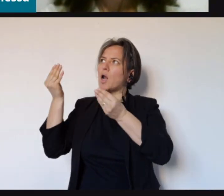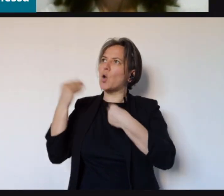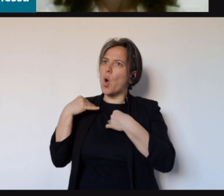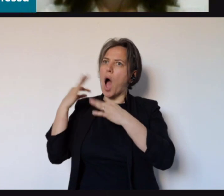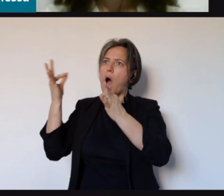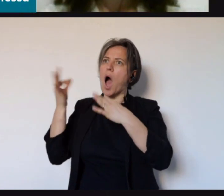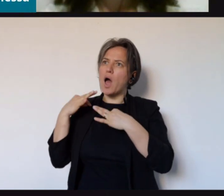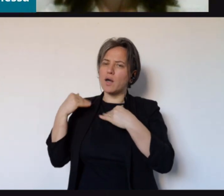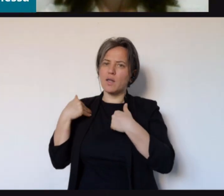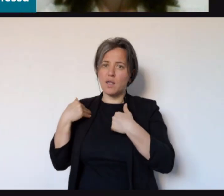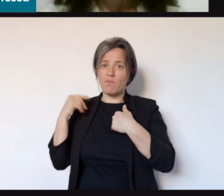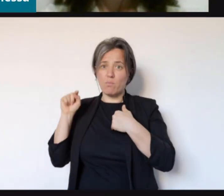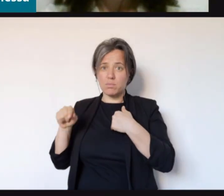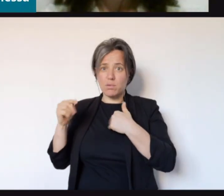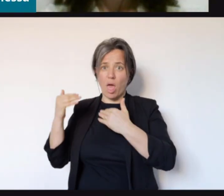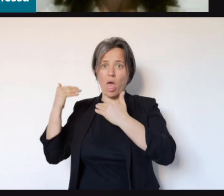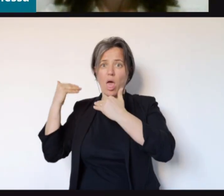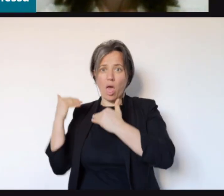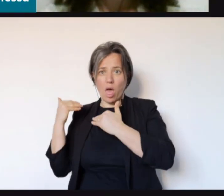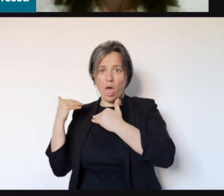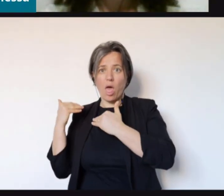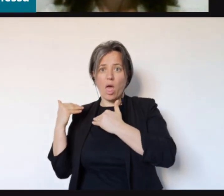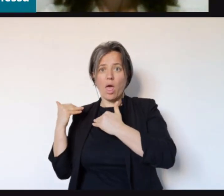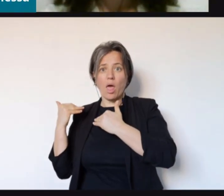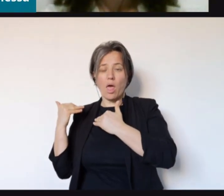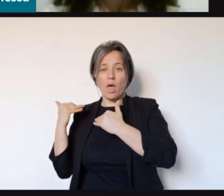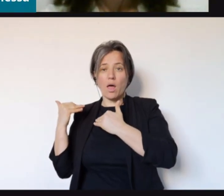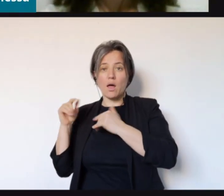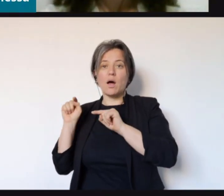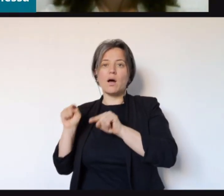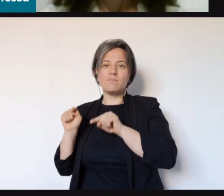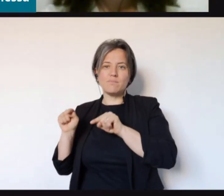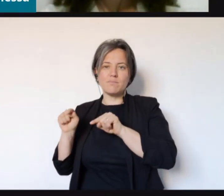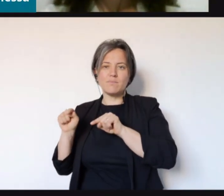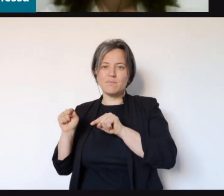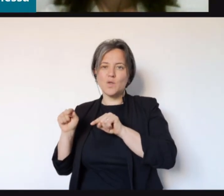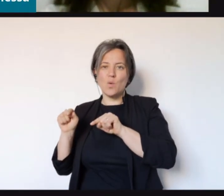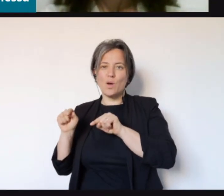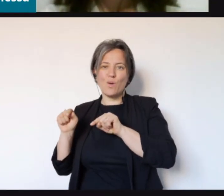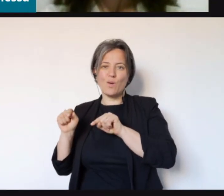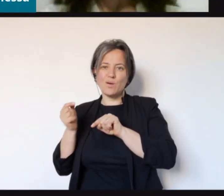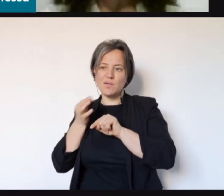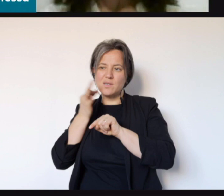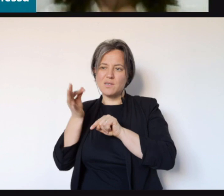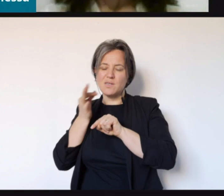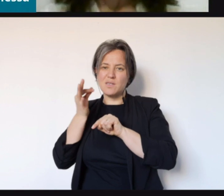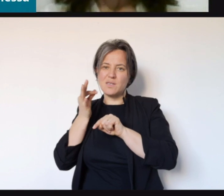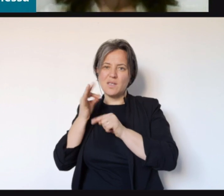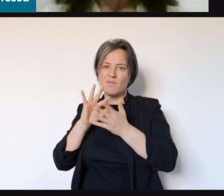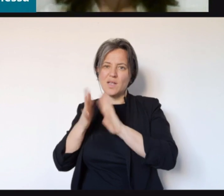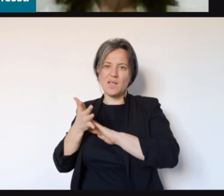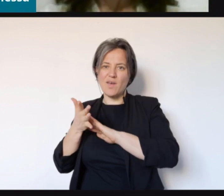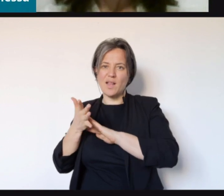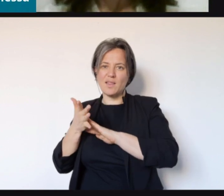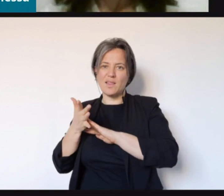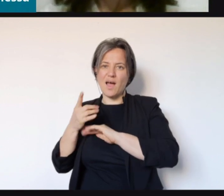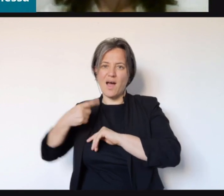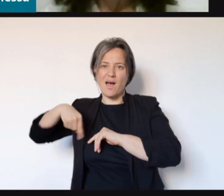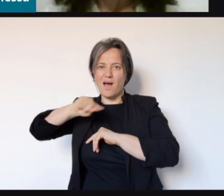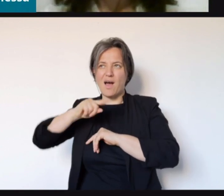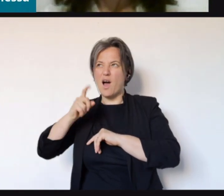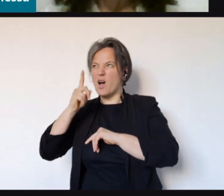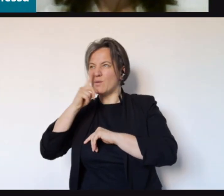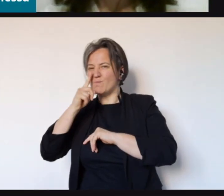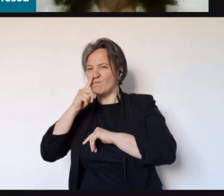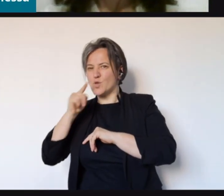e lo carichiamo su di noi, allora diventerà qualcosa che ci renderà più sospettosi, ci renderà più